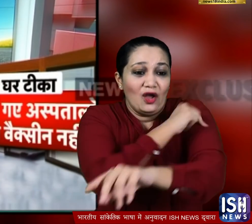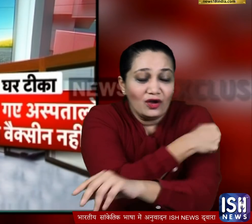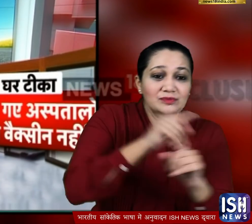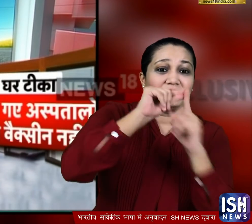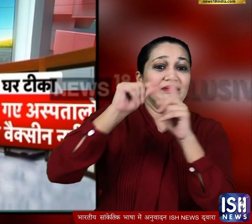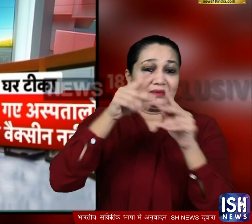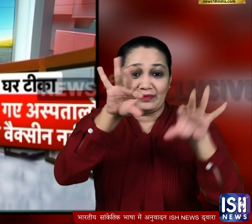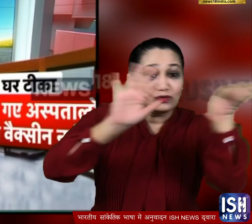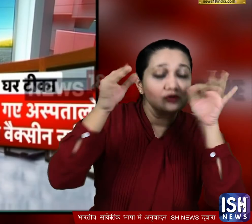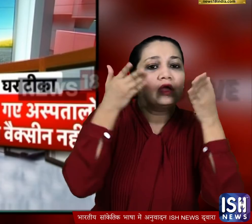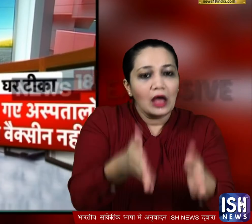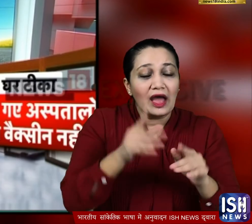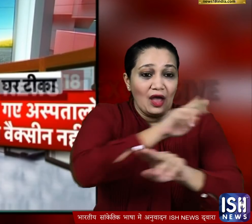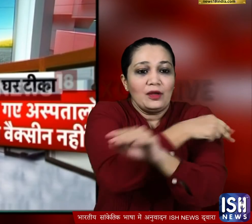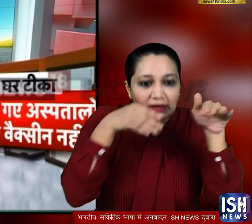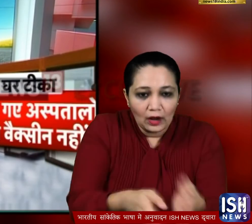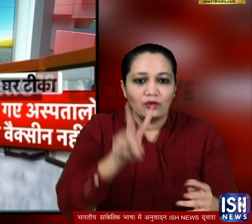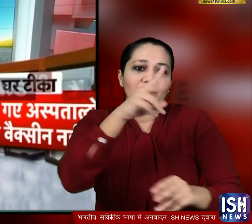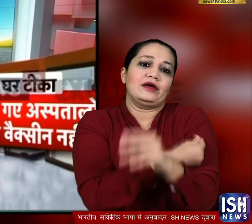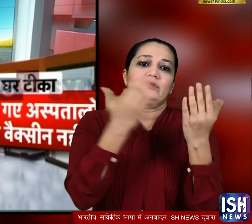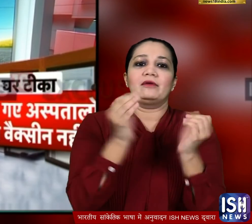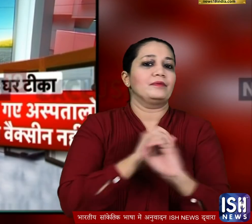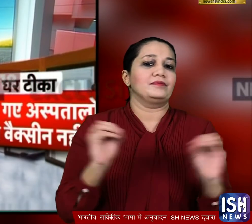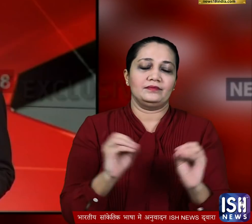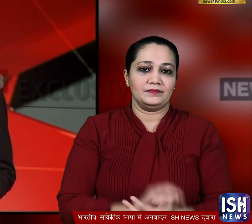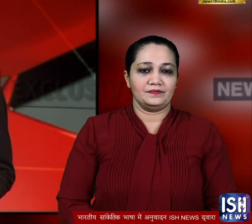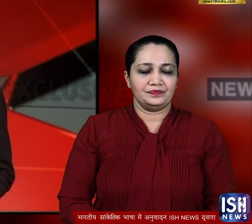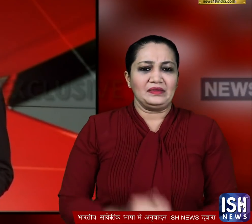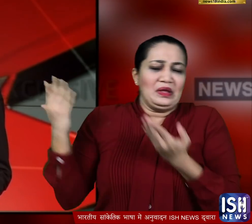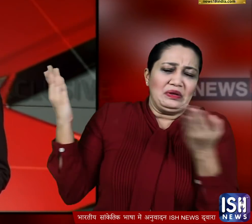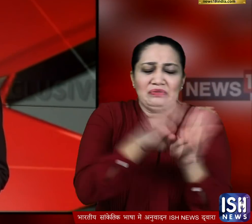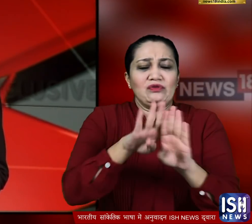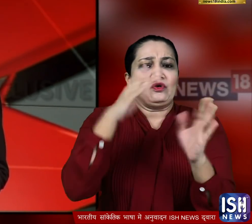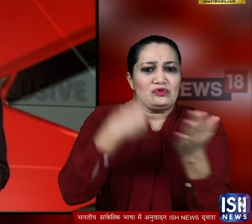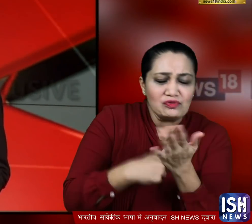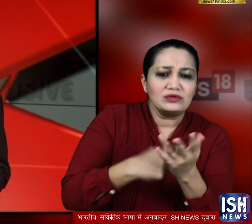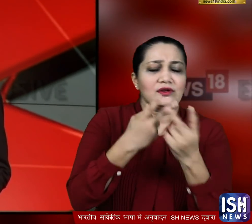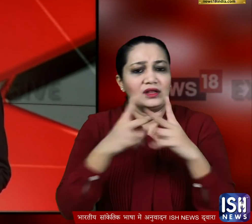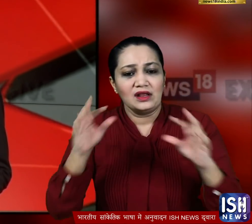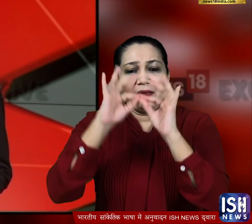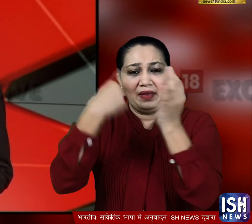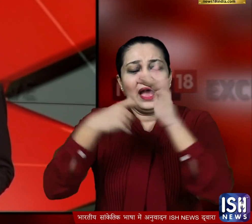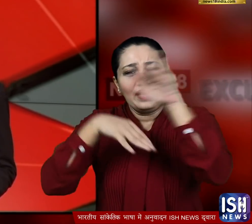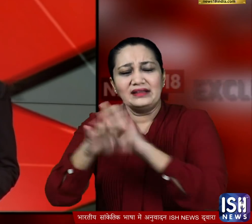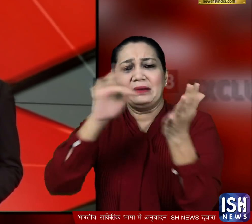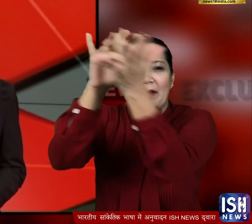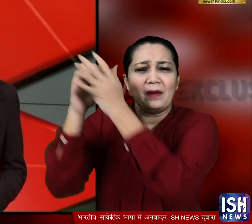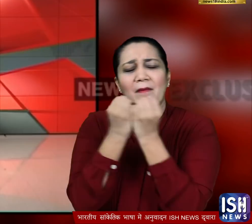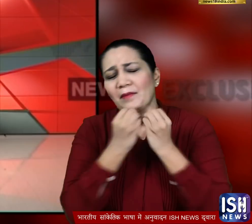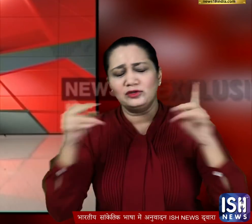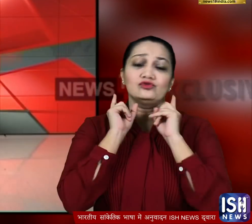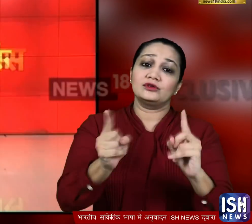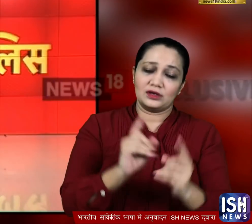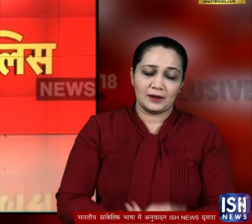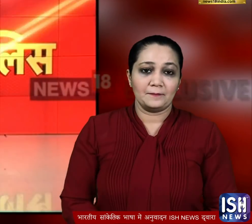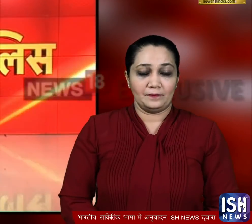को इस काम के लिए मान्यता दी गई है, उनके पास अभी वैक्सीन नहीं है। लॉकडाउन का पालन करवाने के लिए बिहार के कई जिलों में